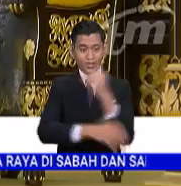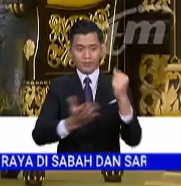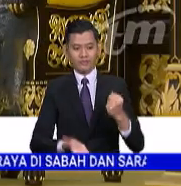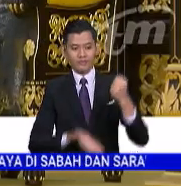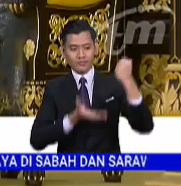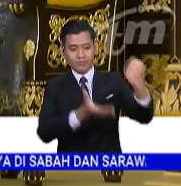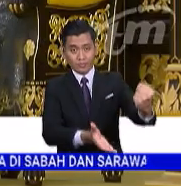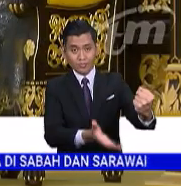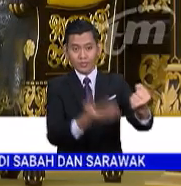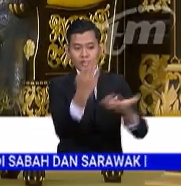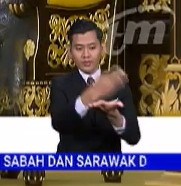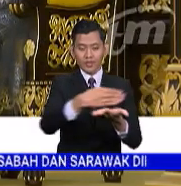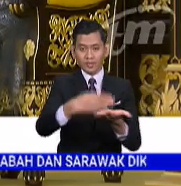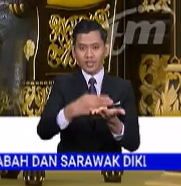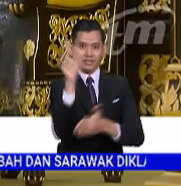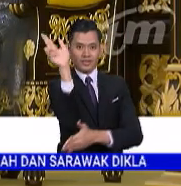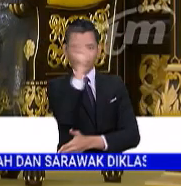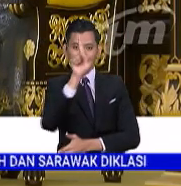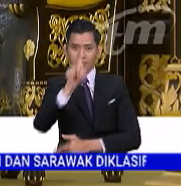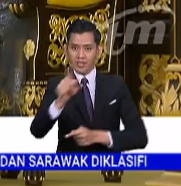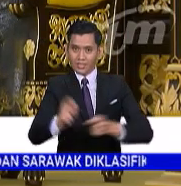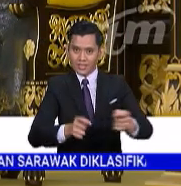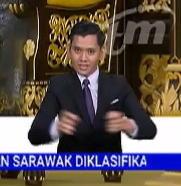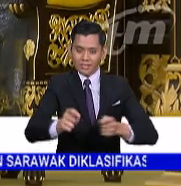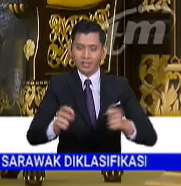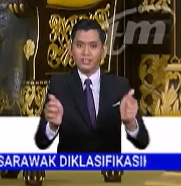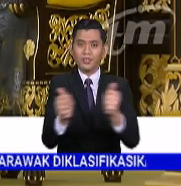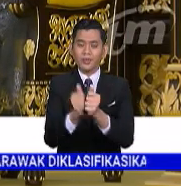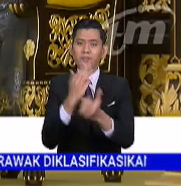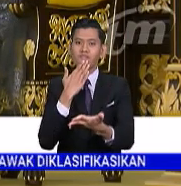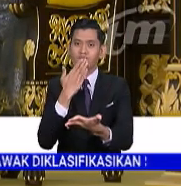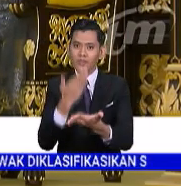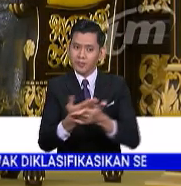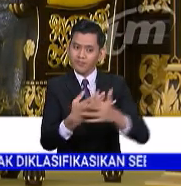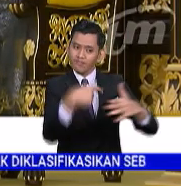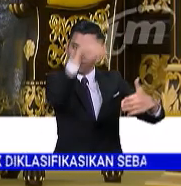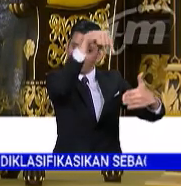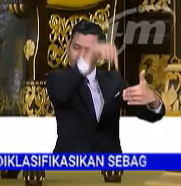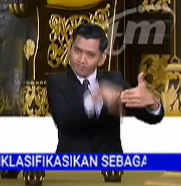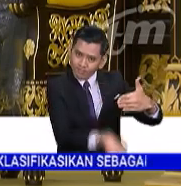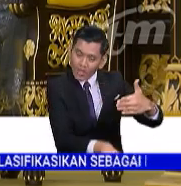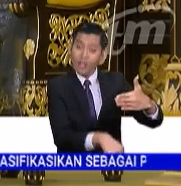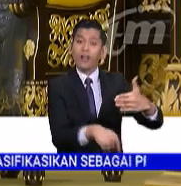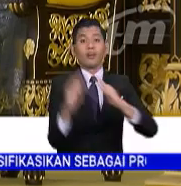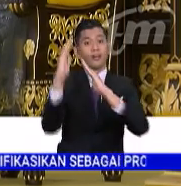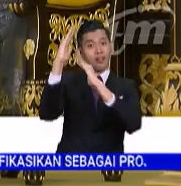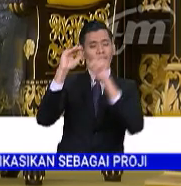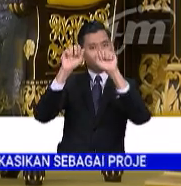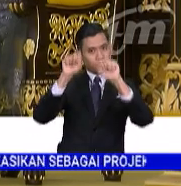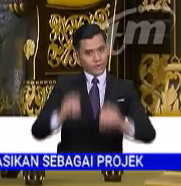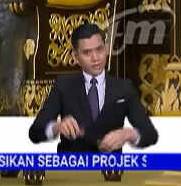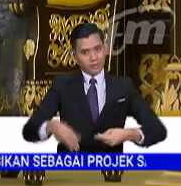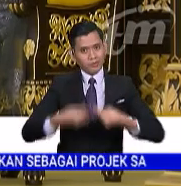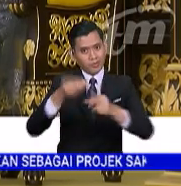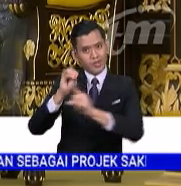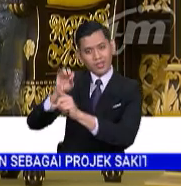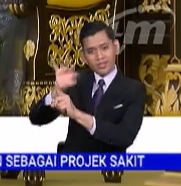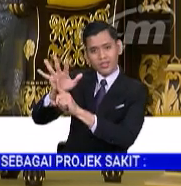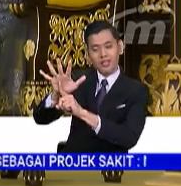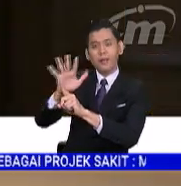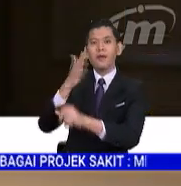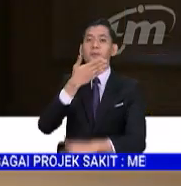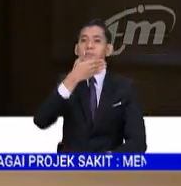kerajaan hendaklah diurus tadbir dengan penuh ketelitian agar dapat memberi impak